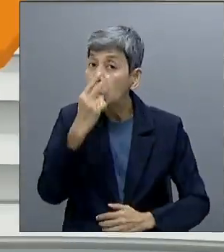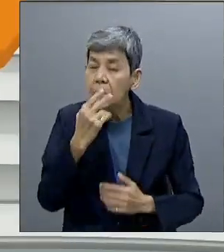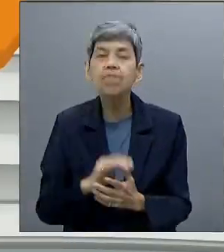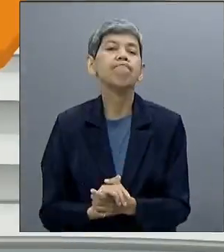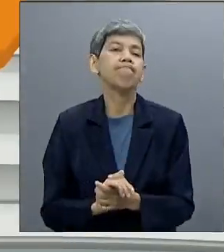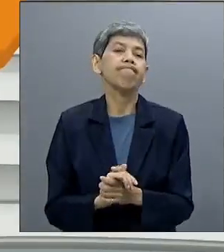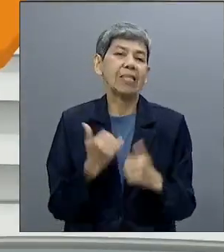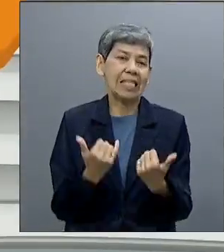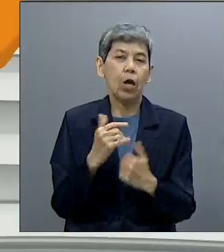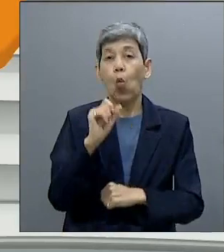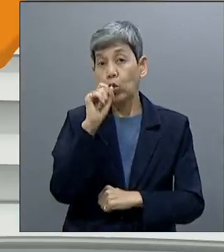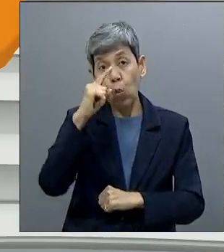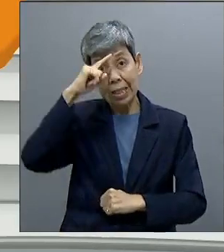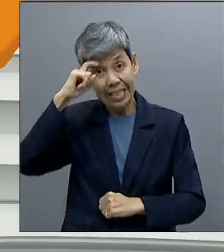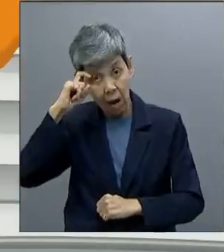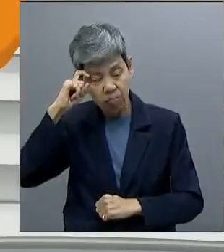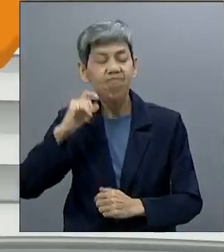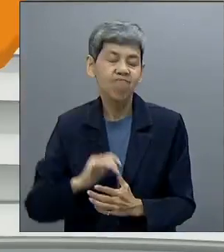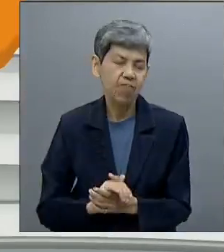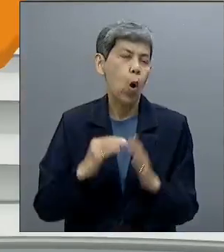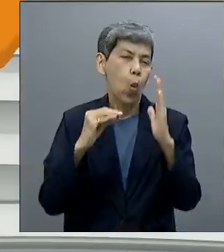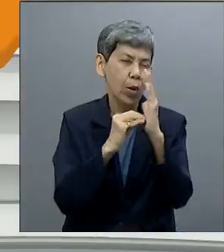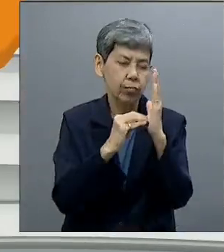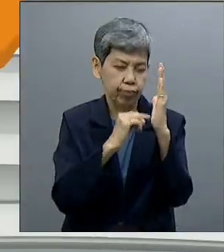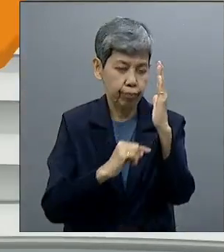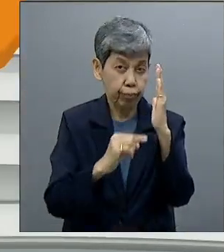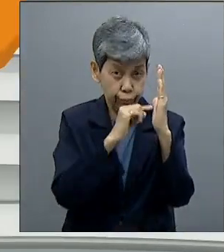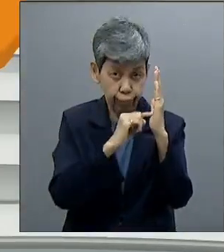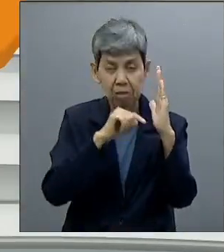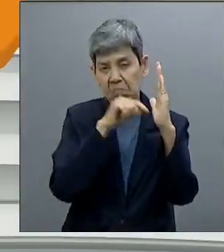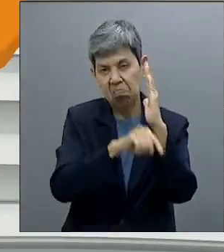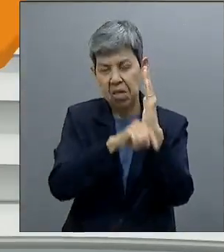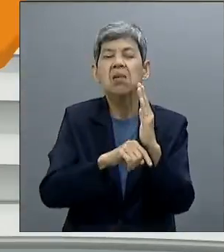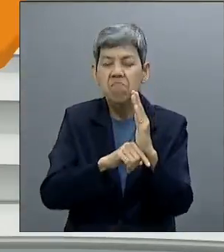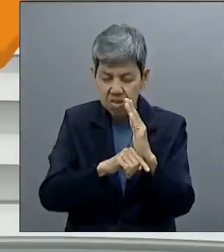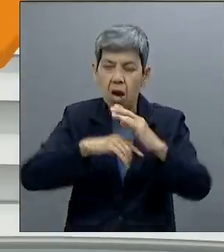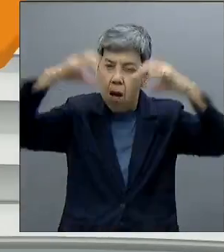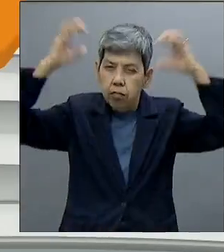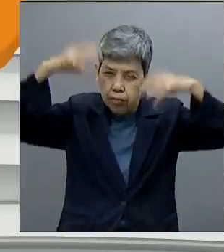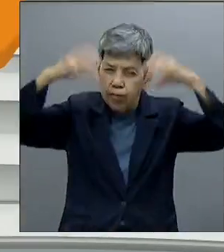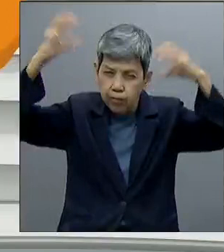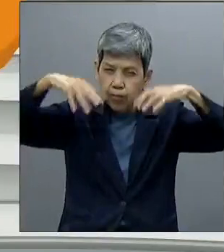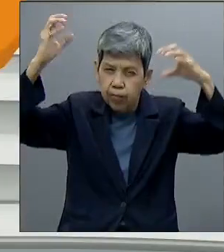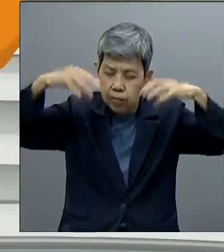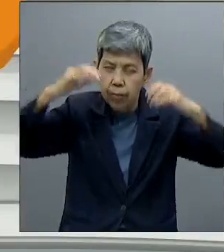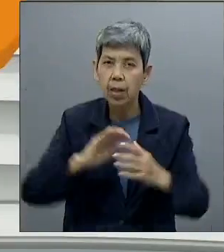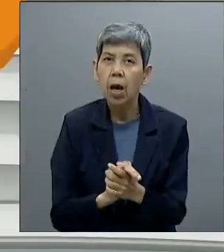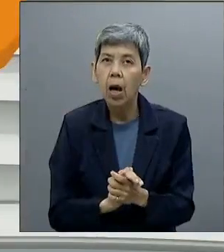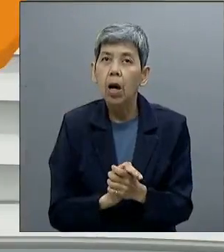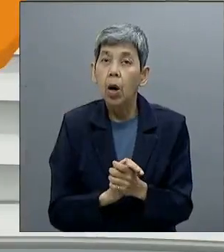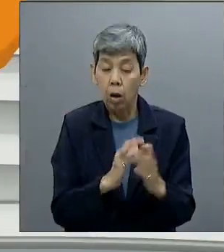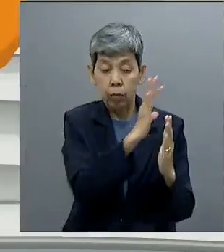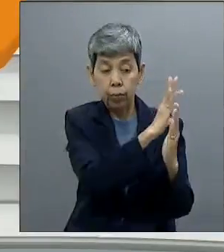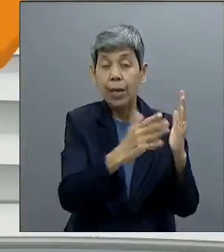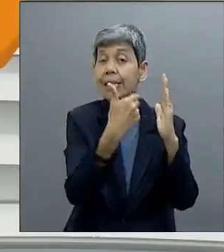ให้ในช่วงระหว่างวันศุกร์และวันเสาร์นี้ค่ะกรุงเทพปริมณฑลและก็ภาคตะวันออกจะยังคงมีฝนตกหนักมากนะคะส่วนบริเวณพื้นที่ภา